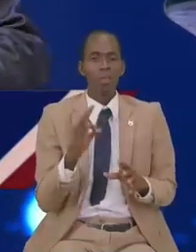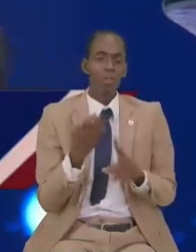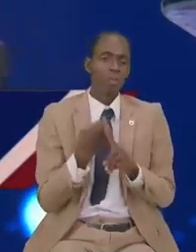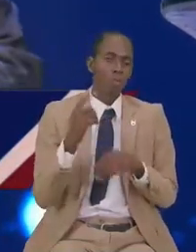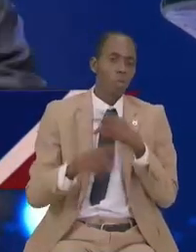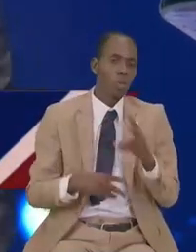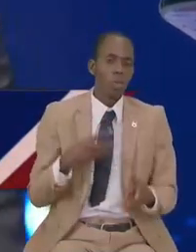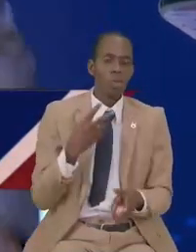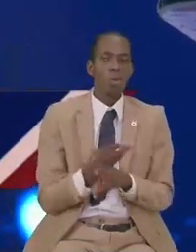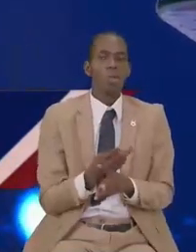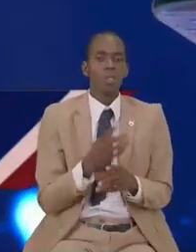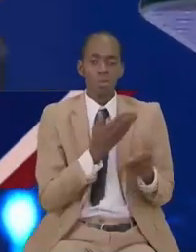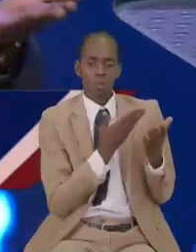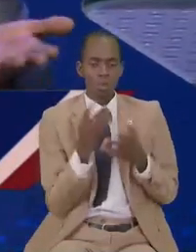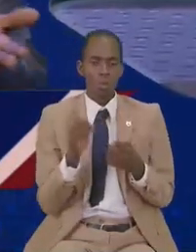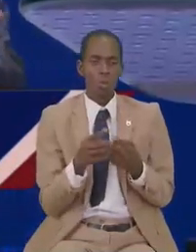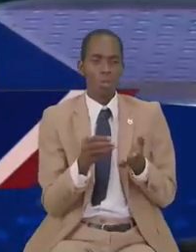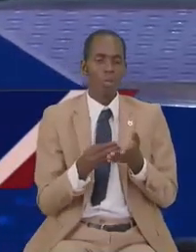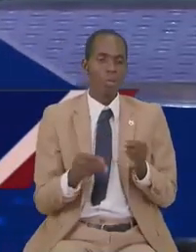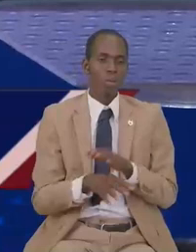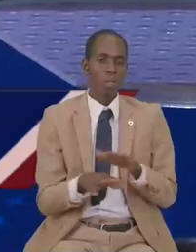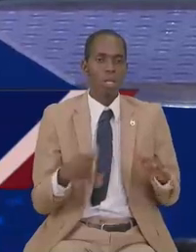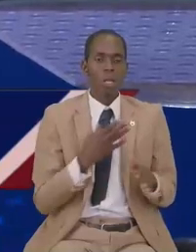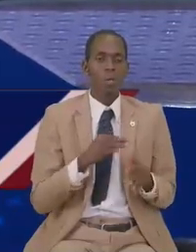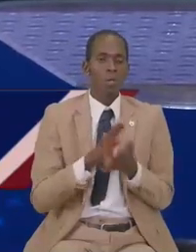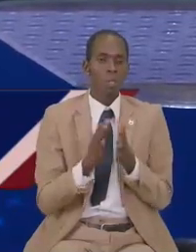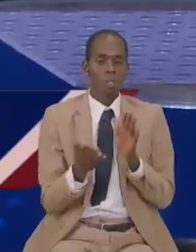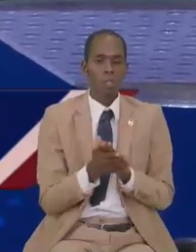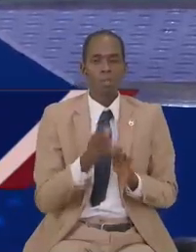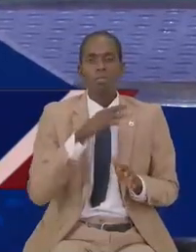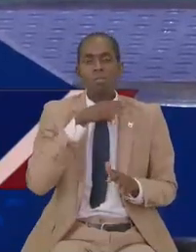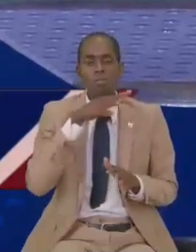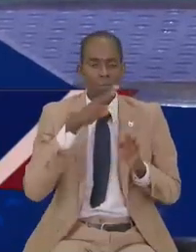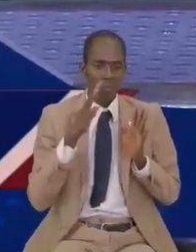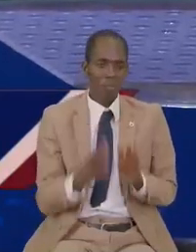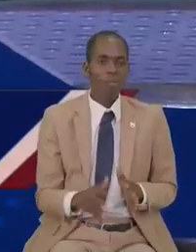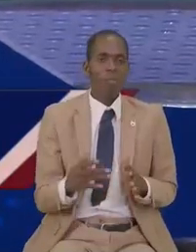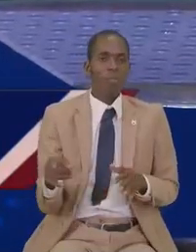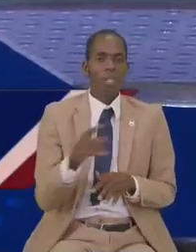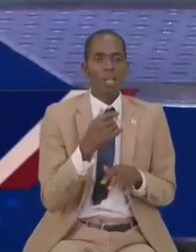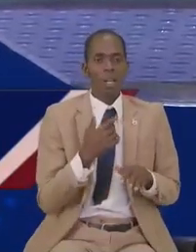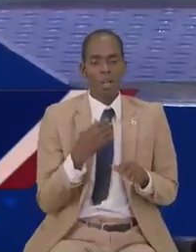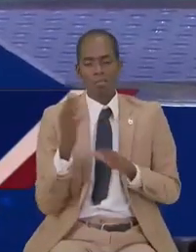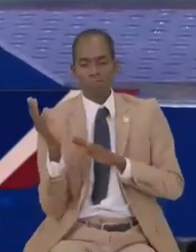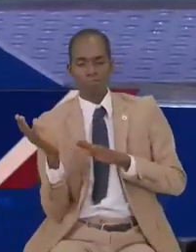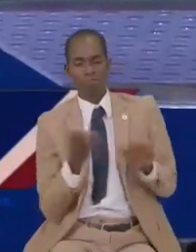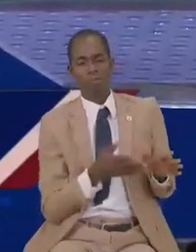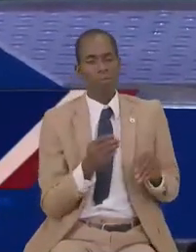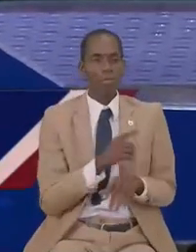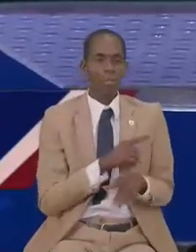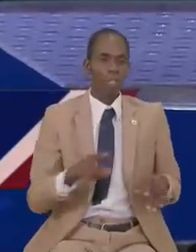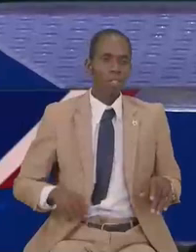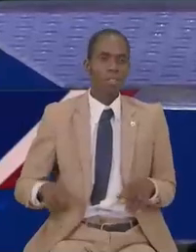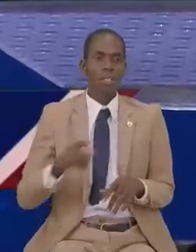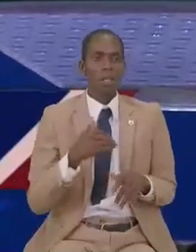païens. Ils ont amené cela dans leur pays et ils sont devenus des corrupteurs. Ils ont abandonné l'Éternel. Ils ont méprisé